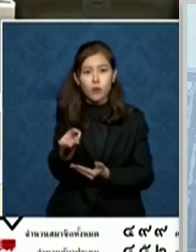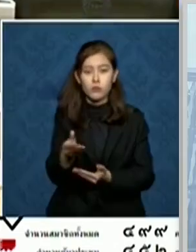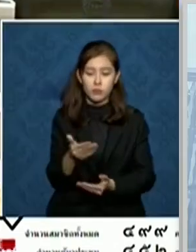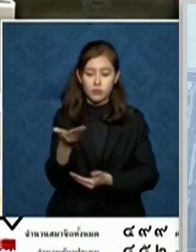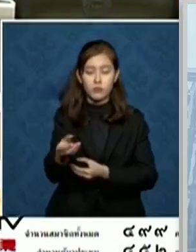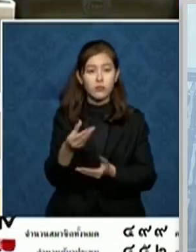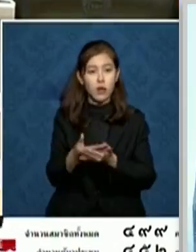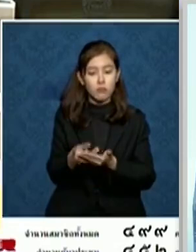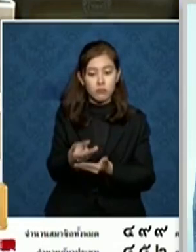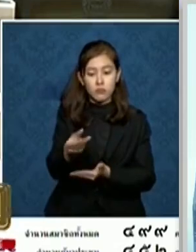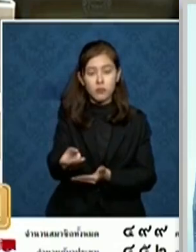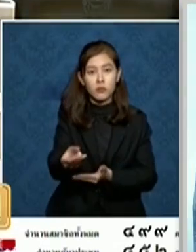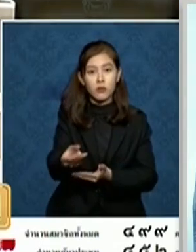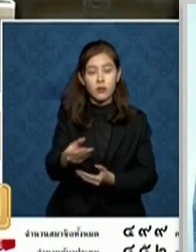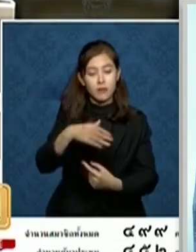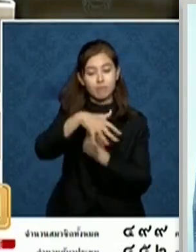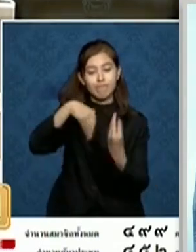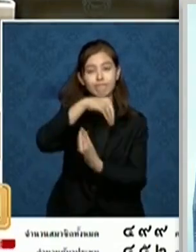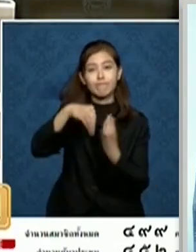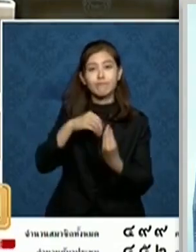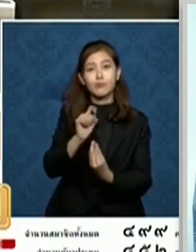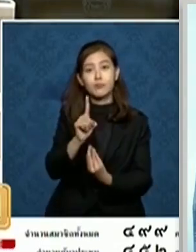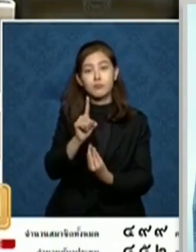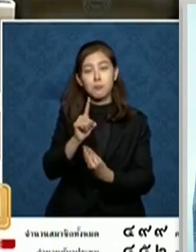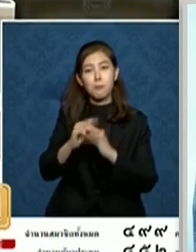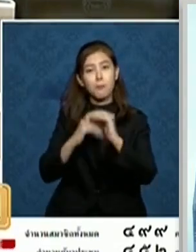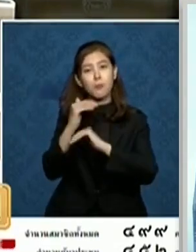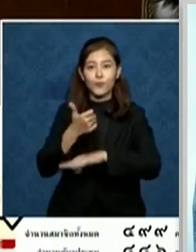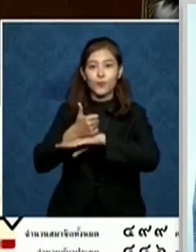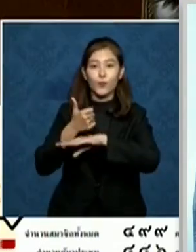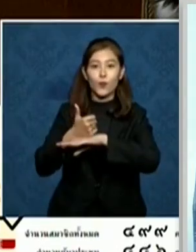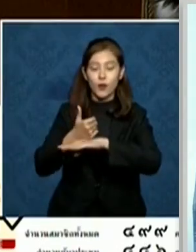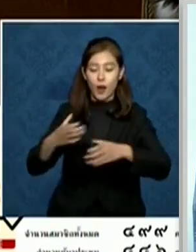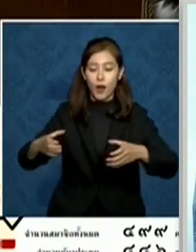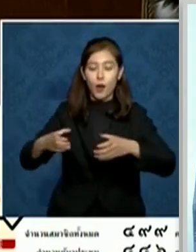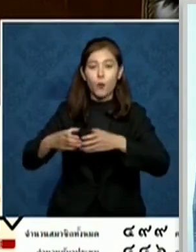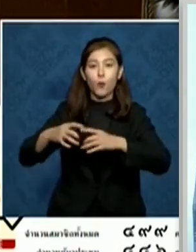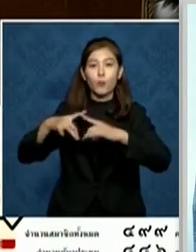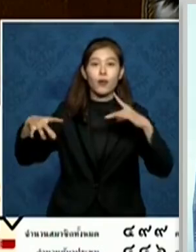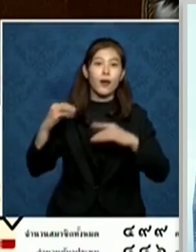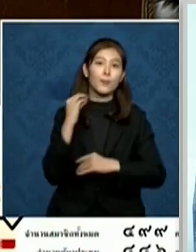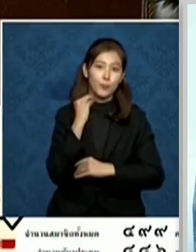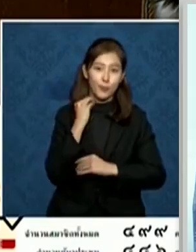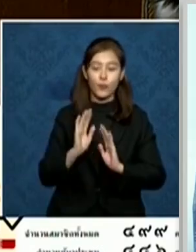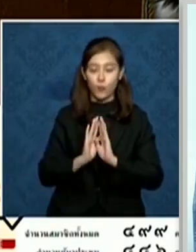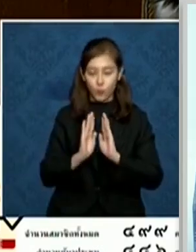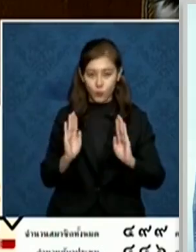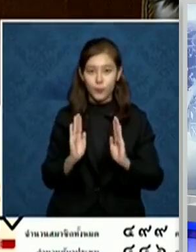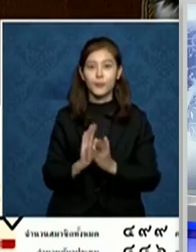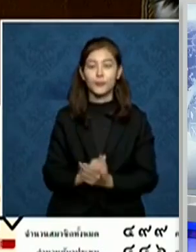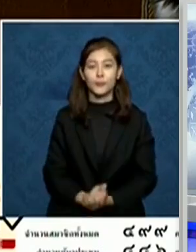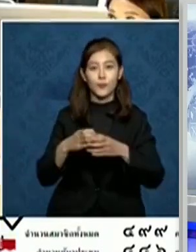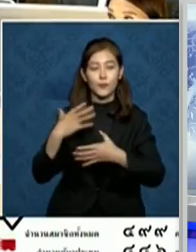ทั้งนั้นทั้งเรื่องของการประชามติแก้ไขรัฐธรรมนูญรวมไปถึงการกู้เงิน 500,000ล้านเพื่อแจกในโครงการ Digital